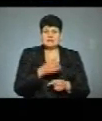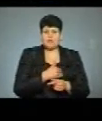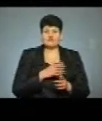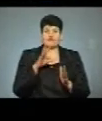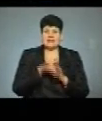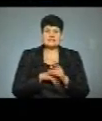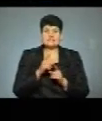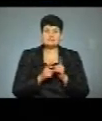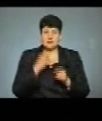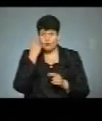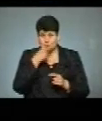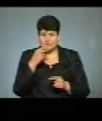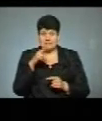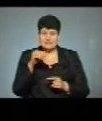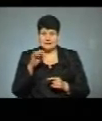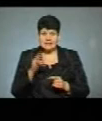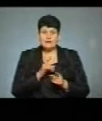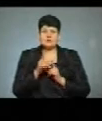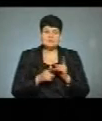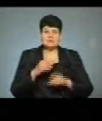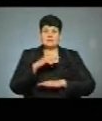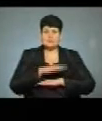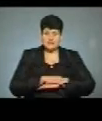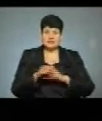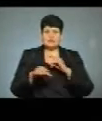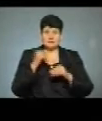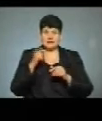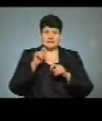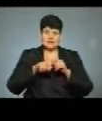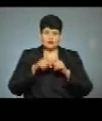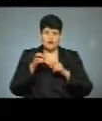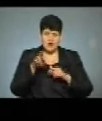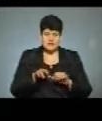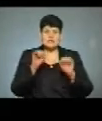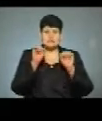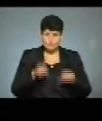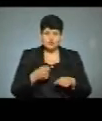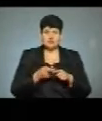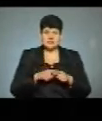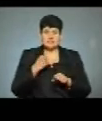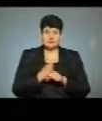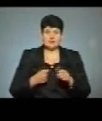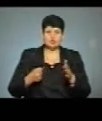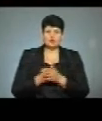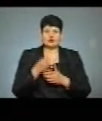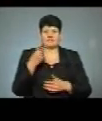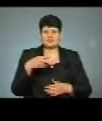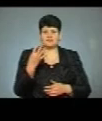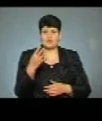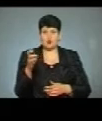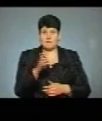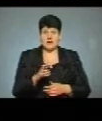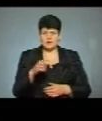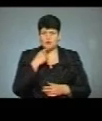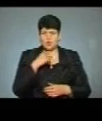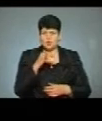до особистих даних або змінити предмети, які обрали для тестування, зможуть це зробити до 24 березня, каже